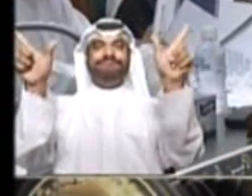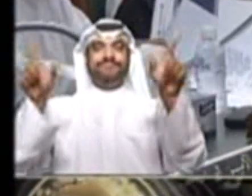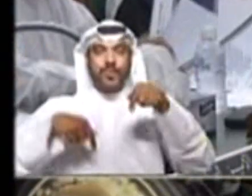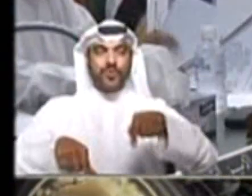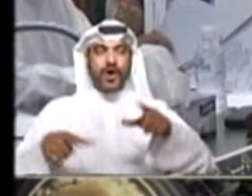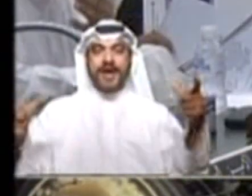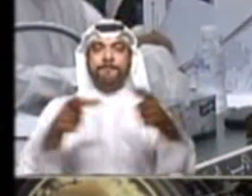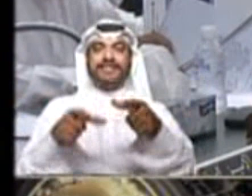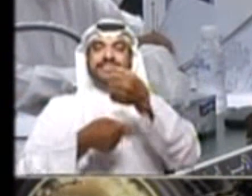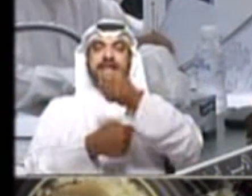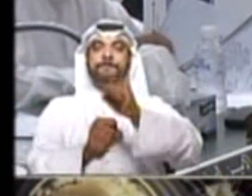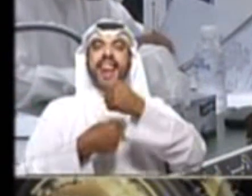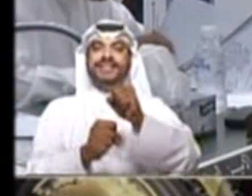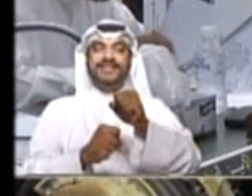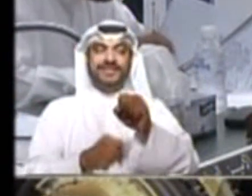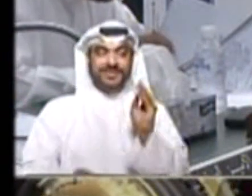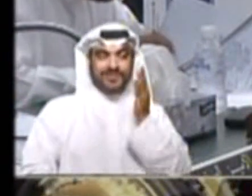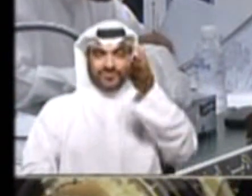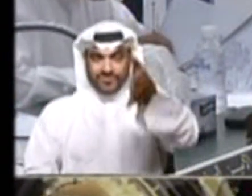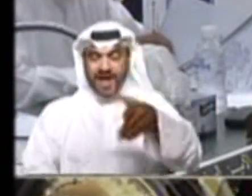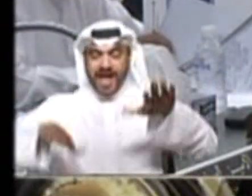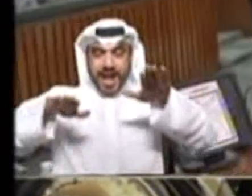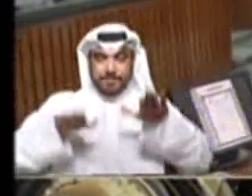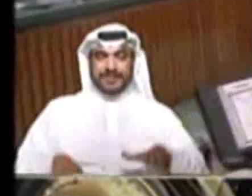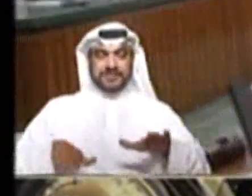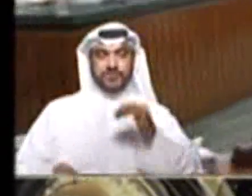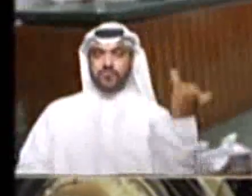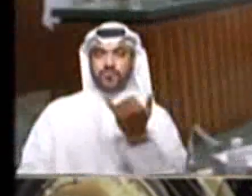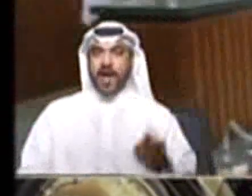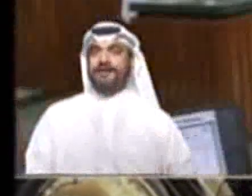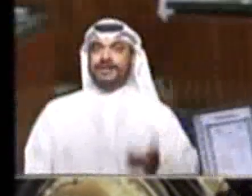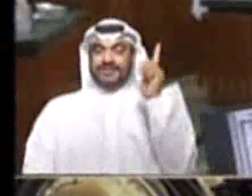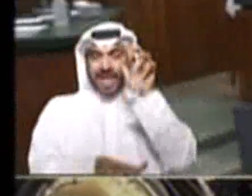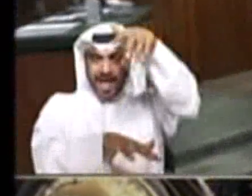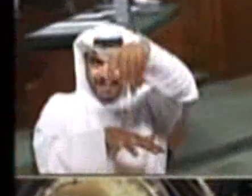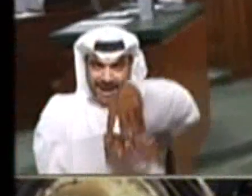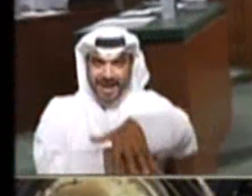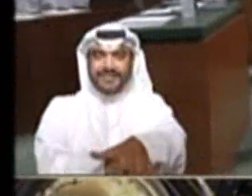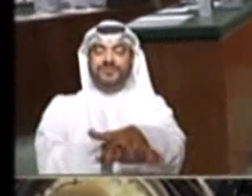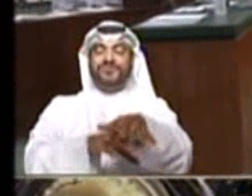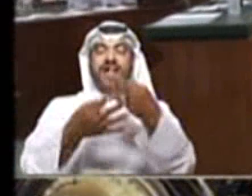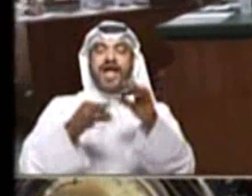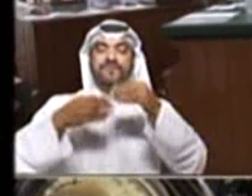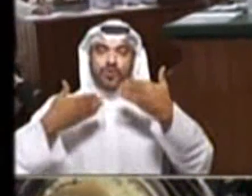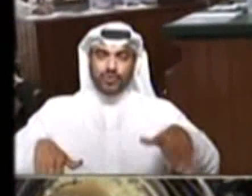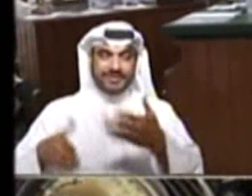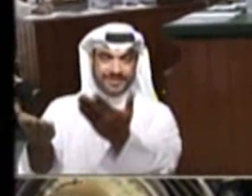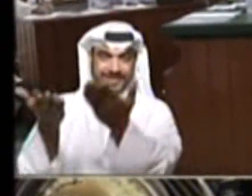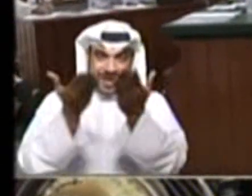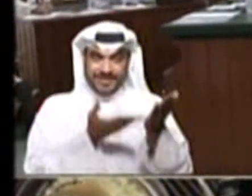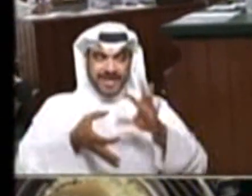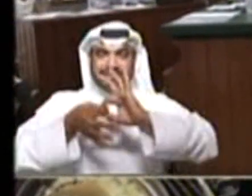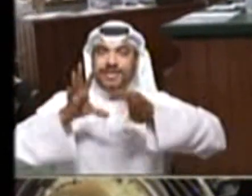الرئيس المهندس أسامة العتيبي في جلسة تعد نبراسا لدمج هذه الفئة مع المجتمع. فبحضور